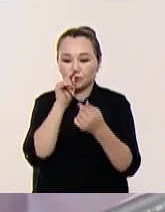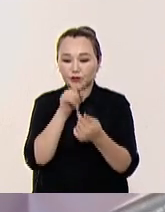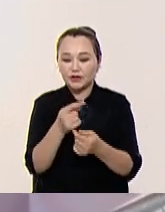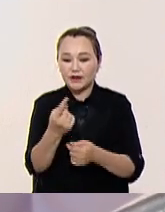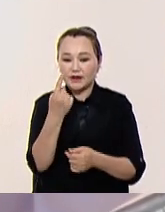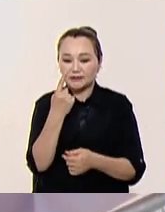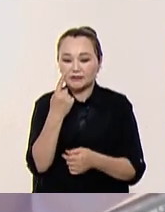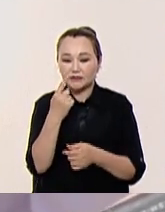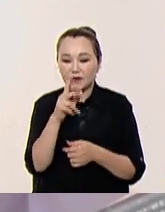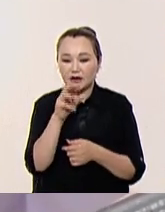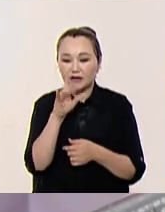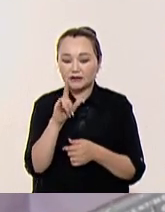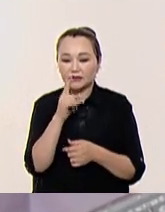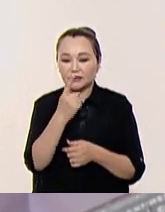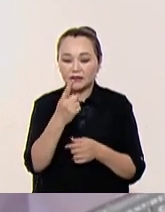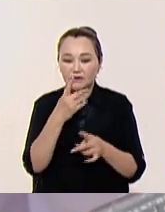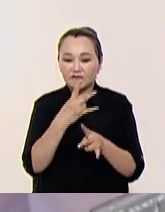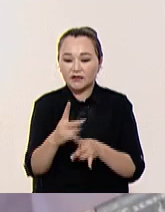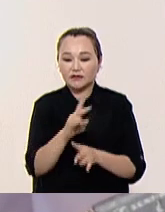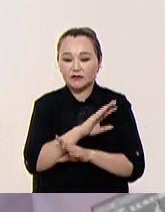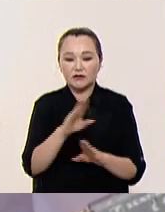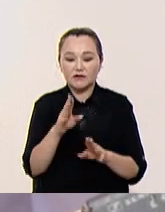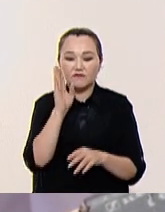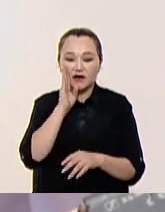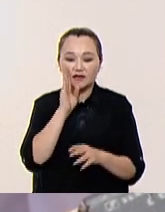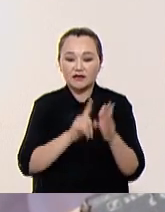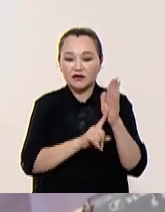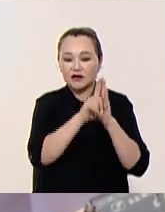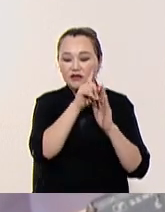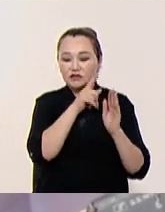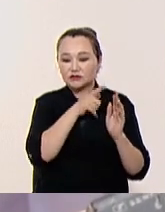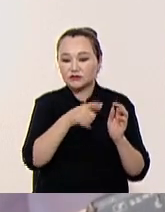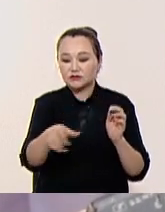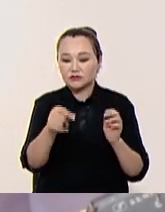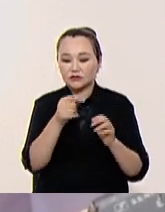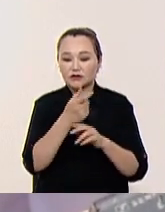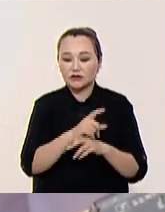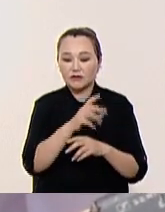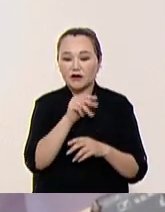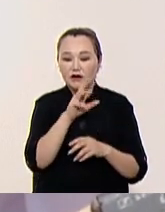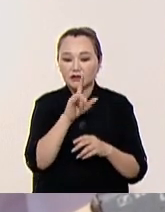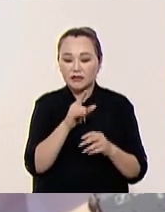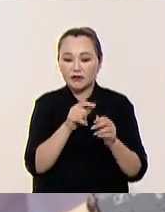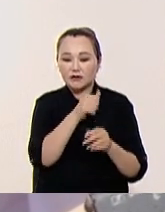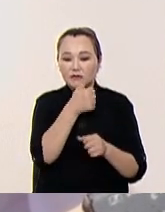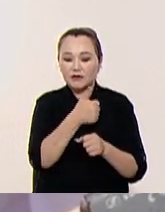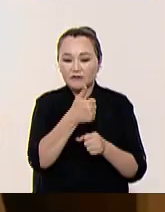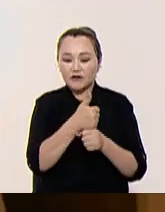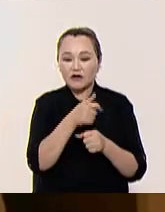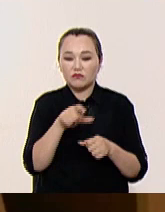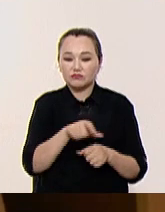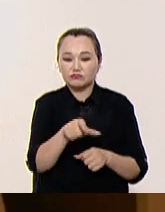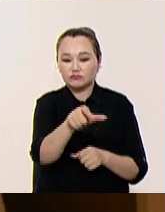жалғыз олар бір Маралдының қасіреті емес, өйткені су басынан түнейді дейді. Маралды ауыл басында тұр, үлкен өзен бері